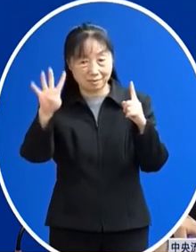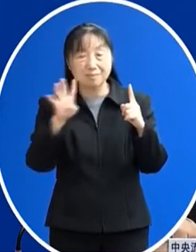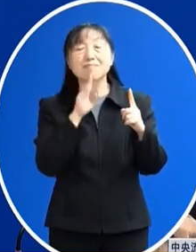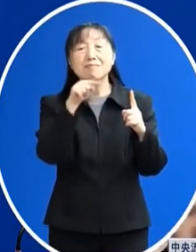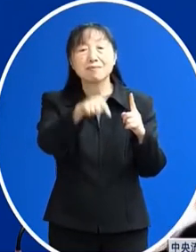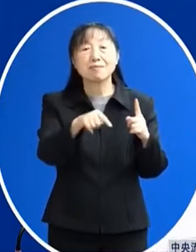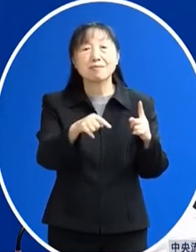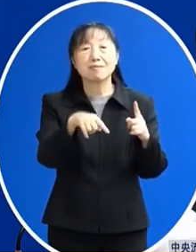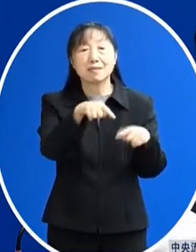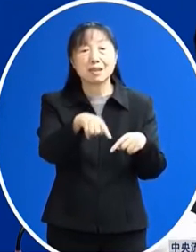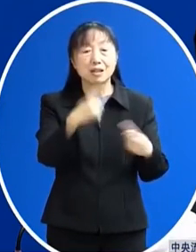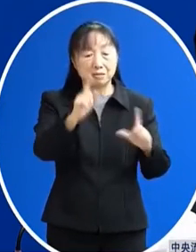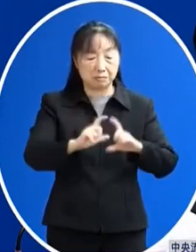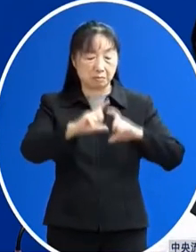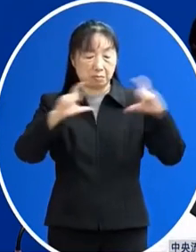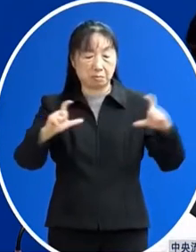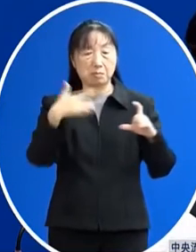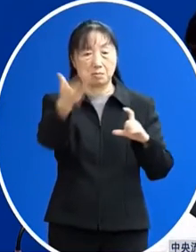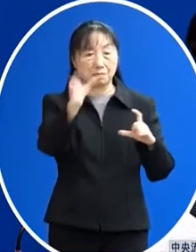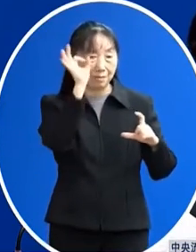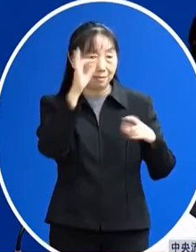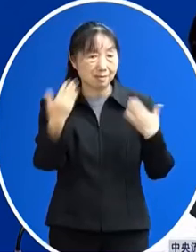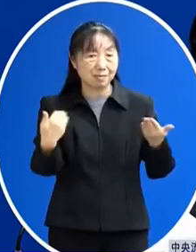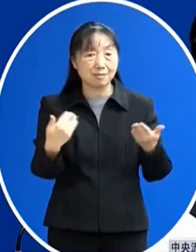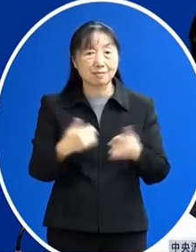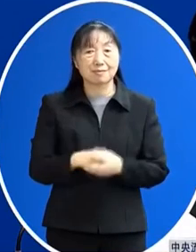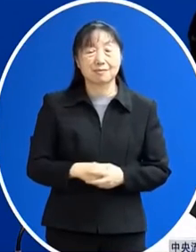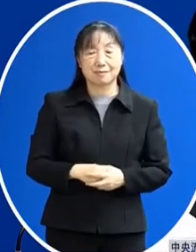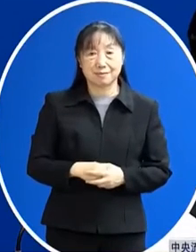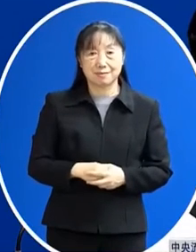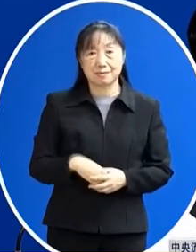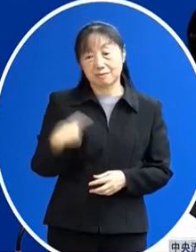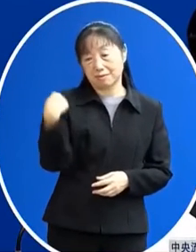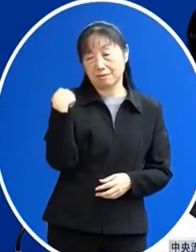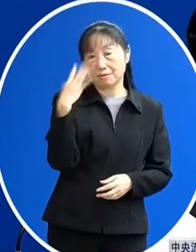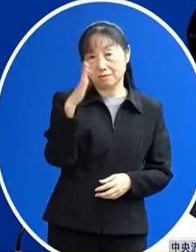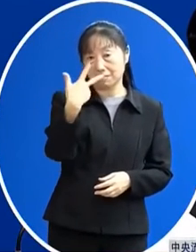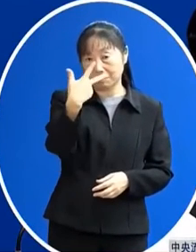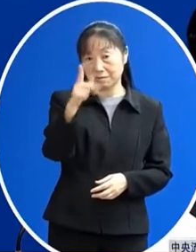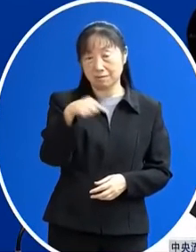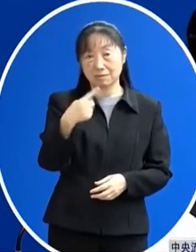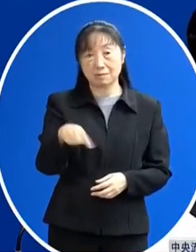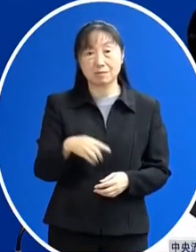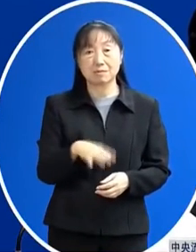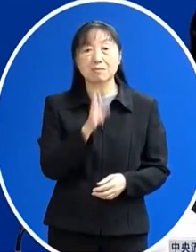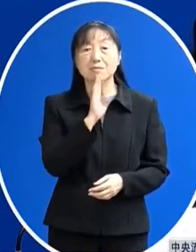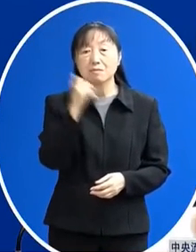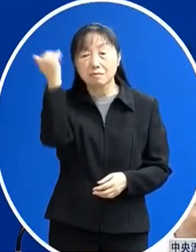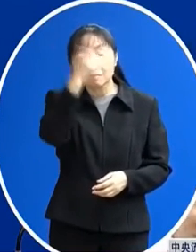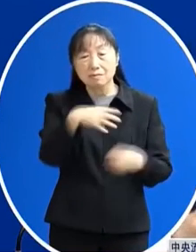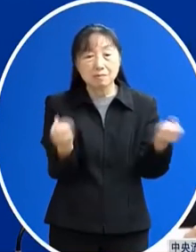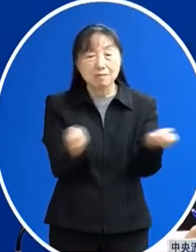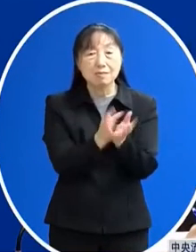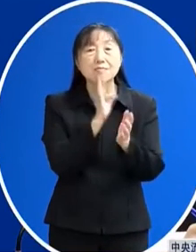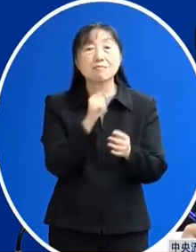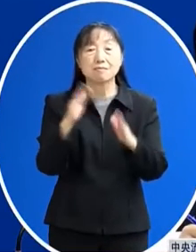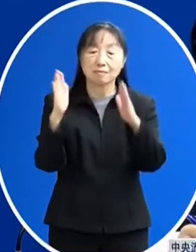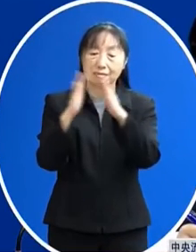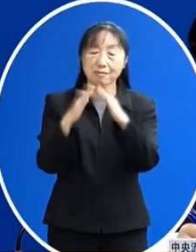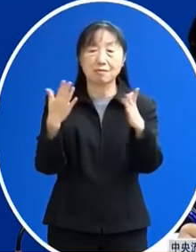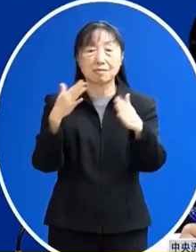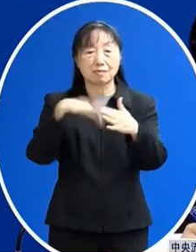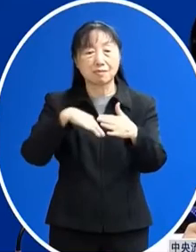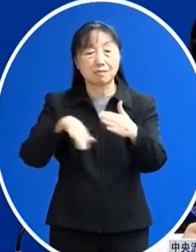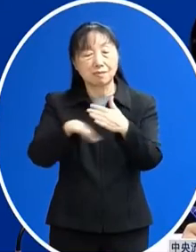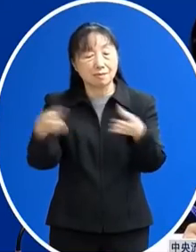这里来放大比较容易看得清楚。昨天其实是有7个这样的一个零星个案或有家庭群聚列